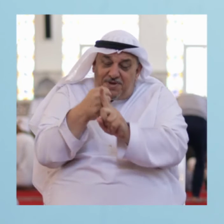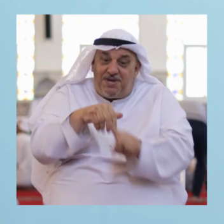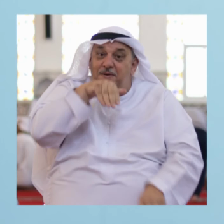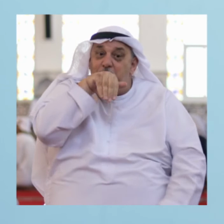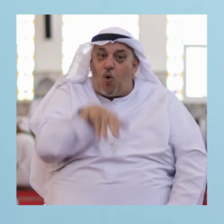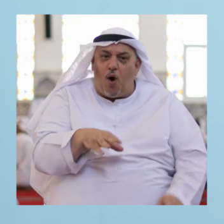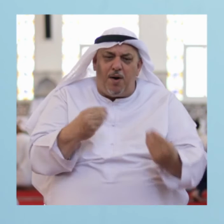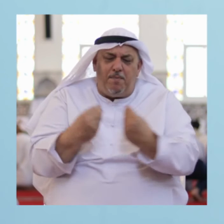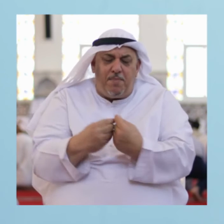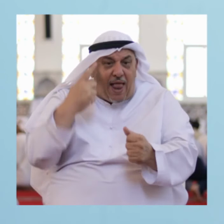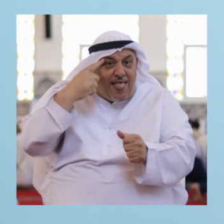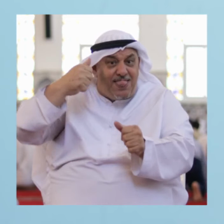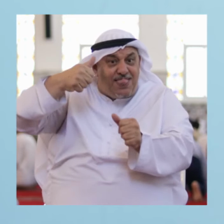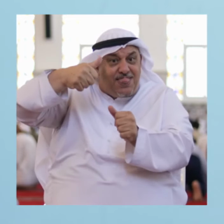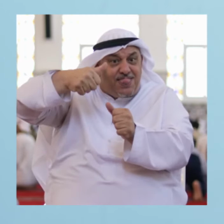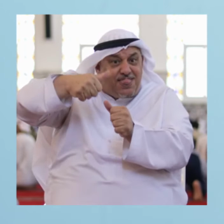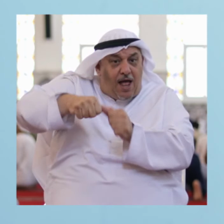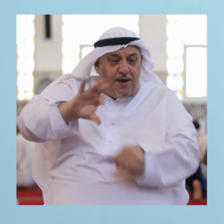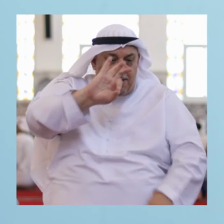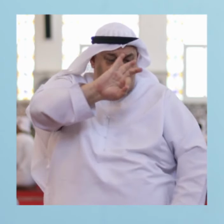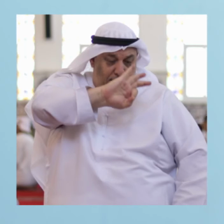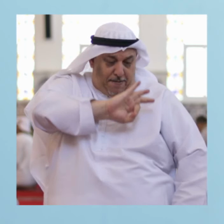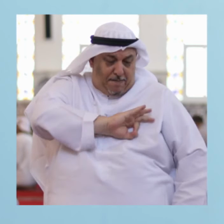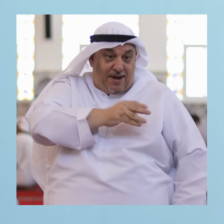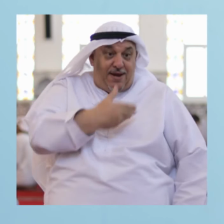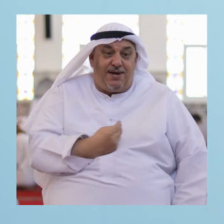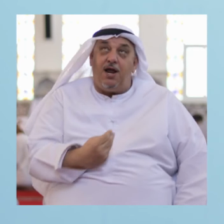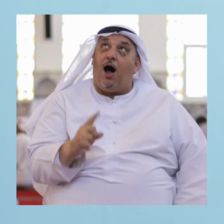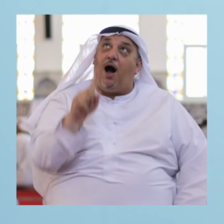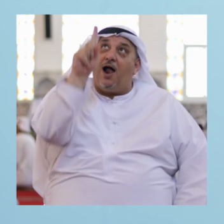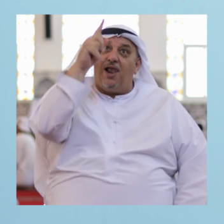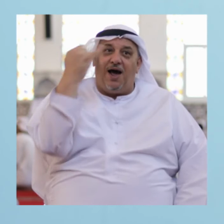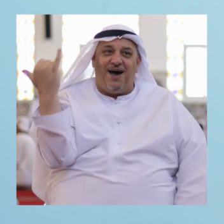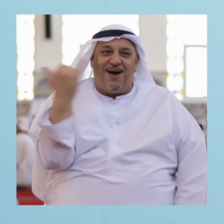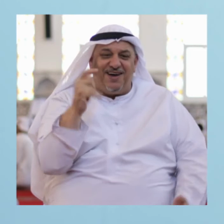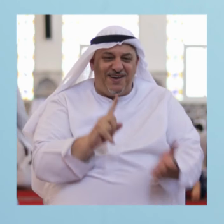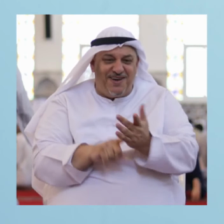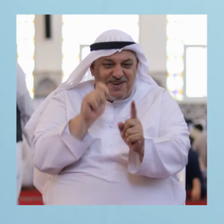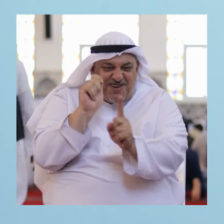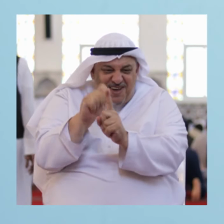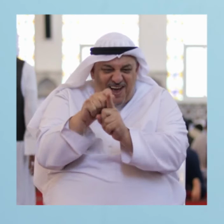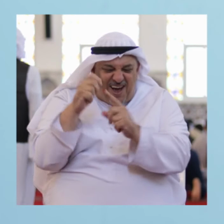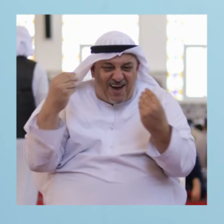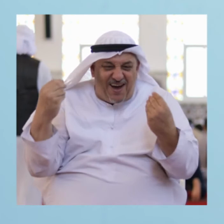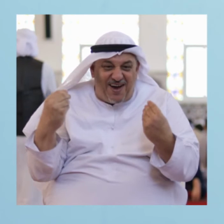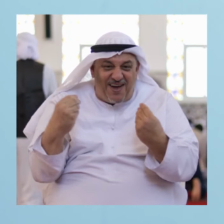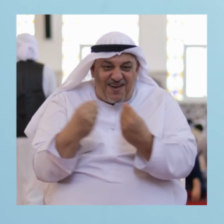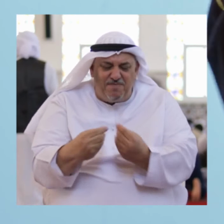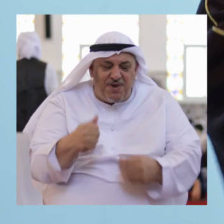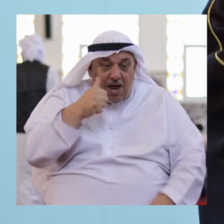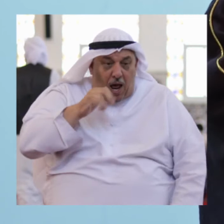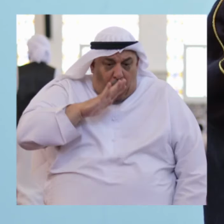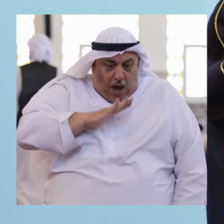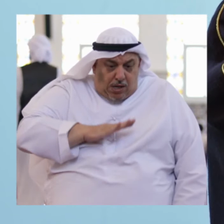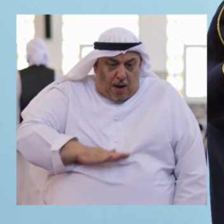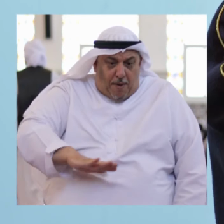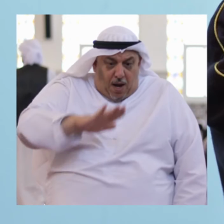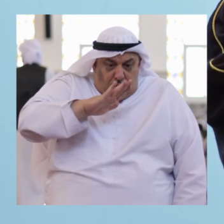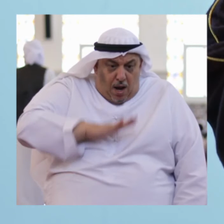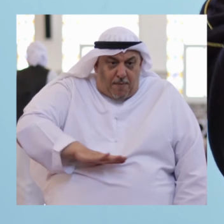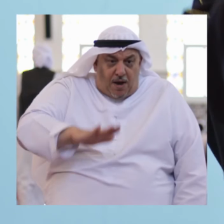ويذكرهم برحمته ربهم وجزاء تحملهم وصبرهم